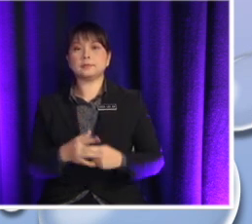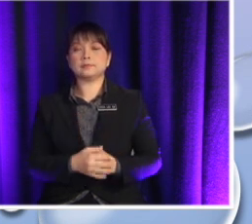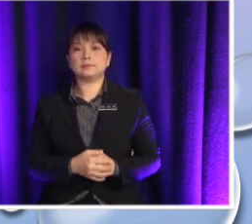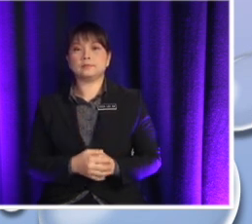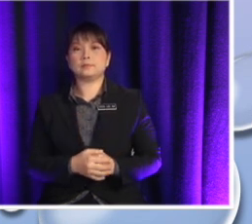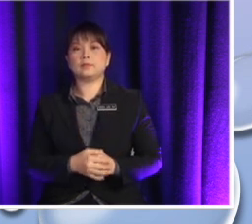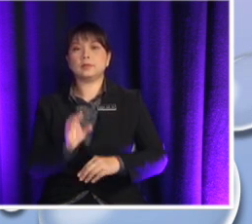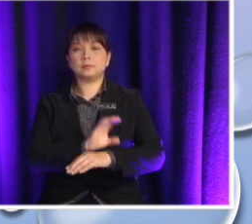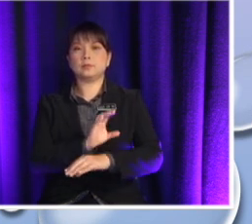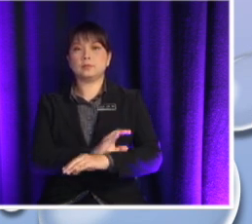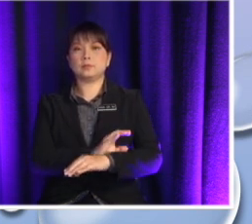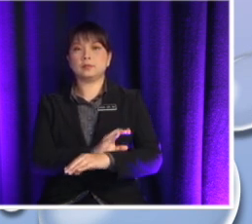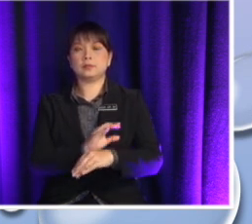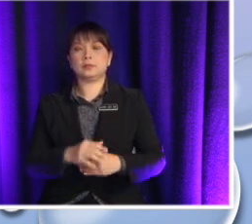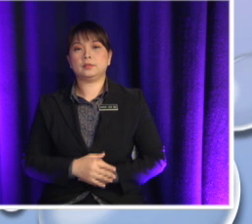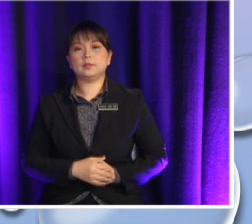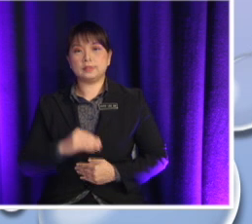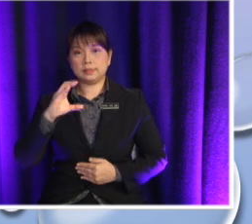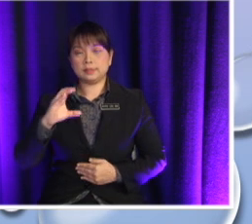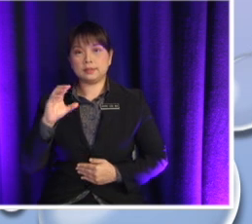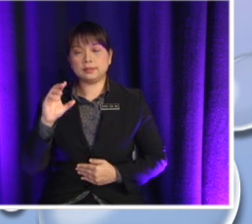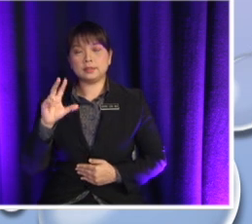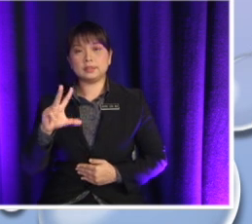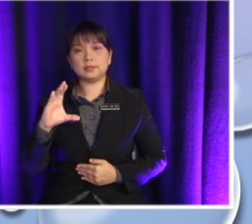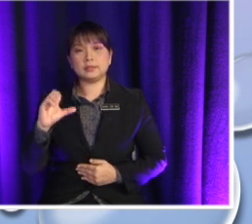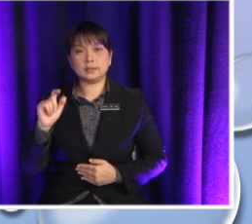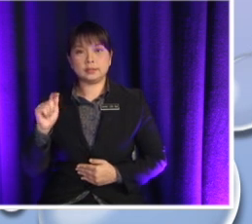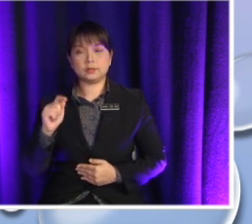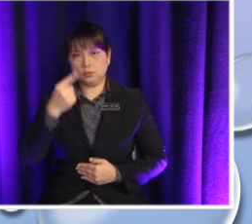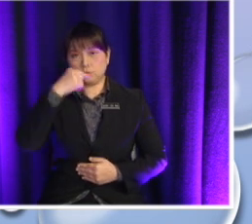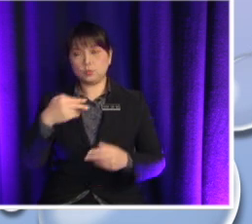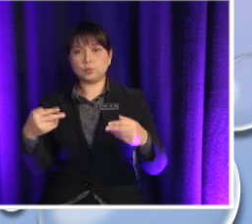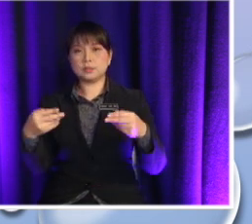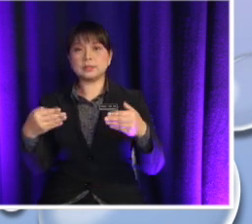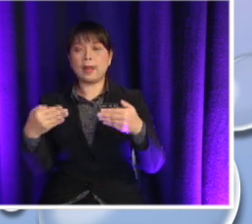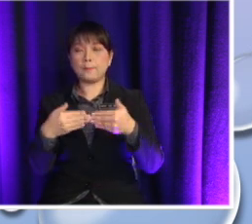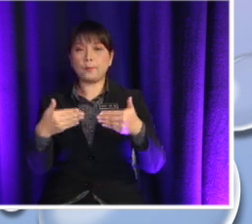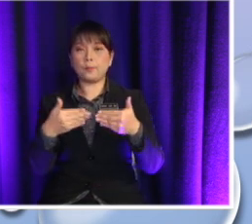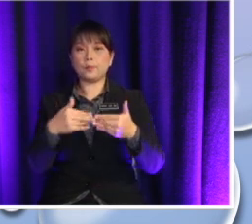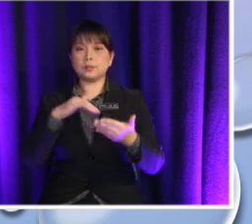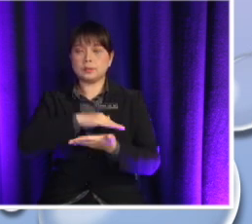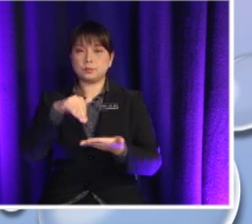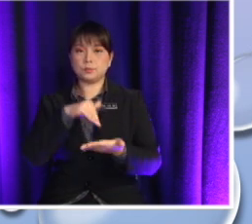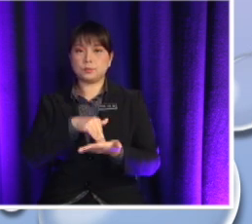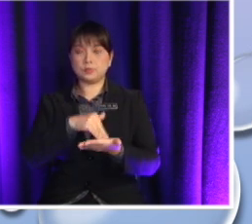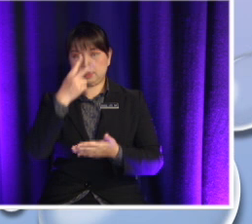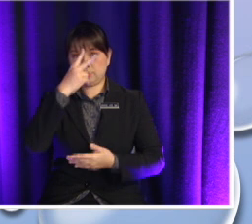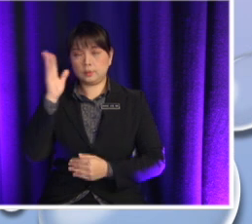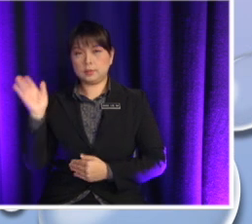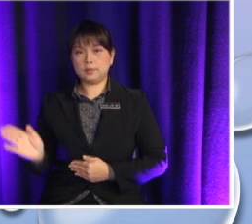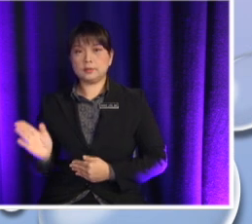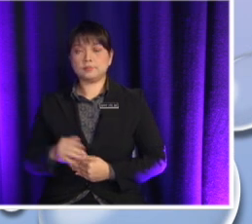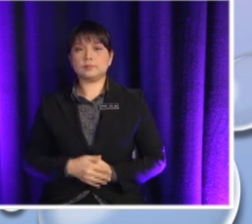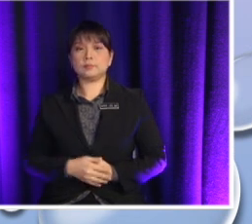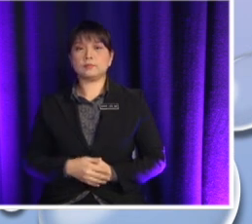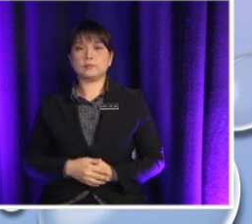adalah Tinkercad. Okey, Tinkercad situ dia sambungkan semua. Okey, dia dah dapat semua komponen sambungan. Okey, yang ni kita buat